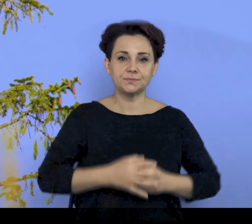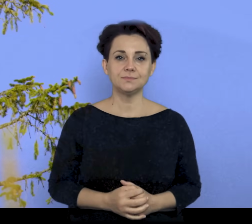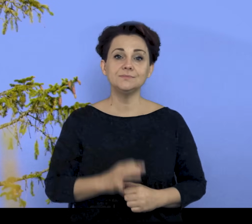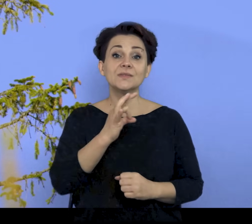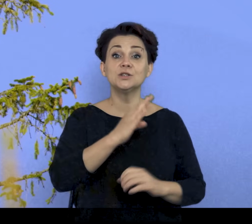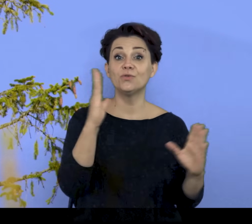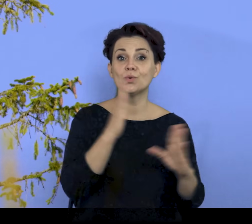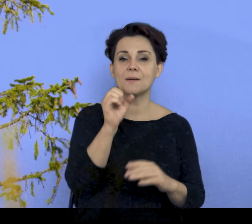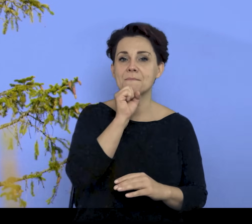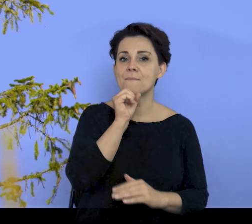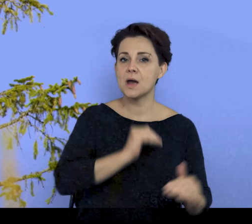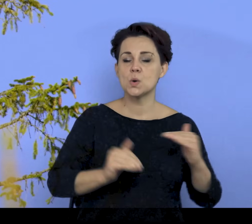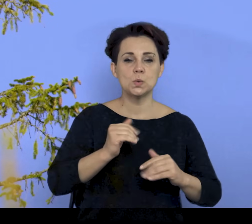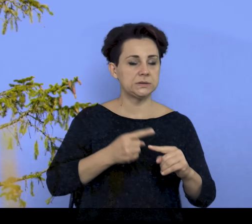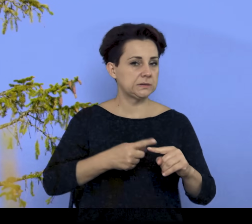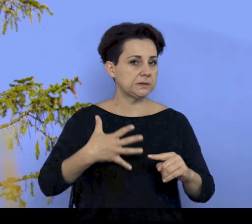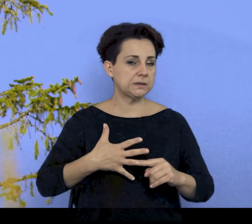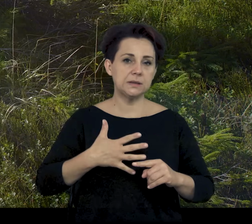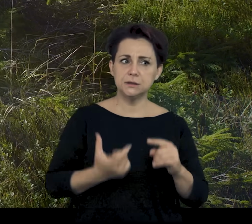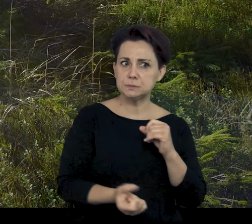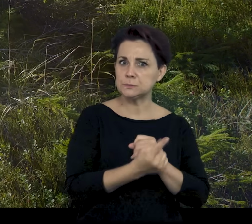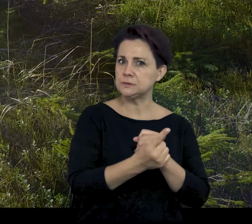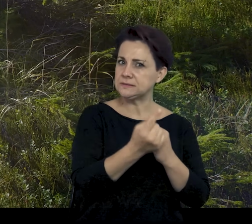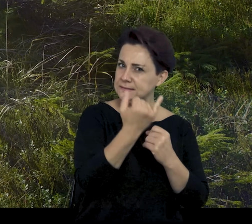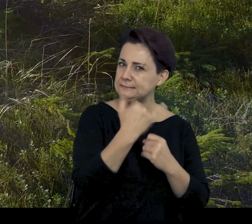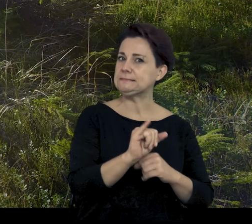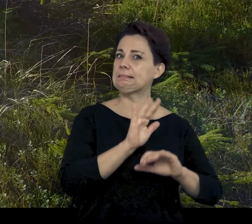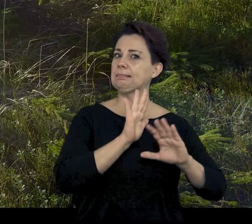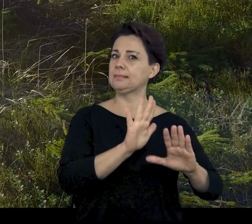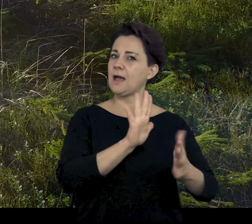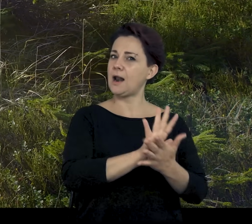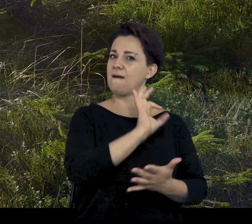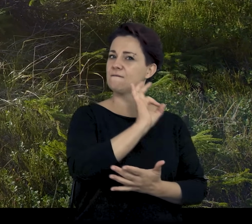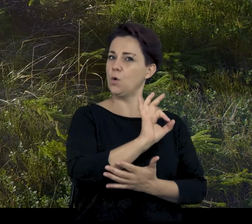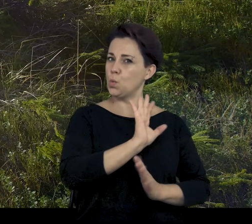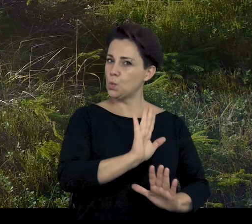Górski klimat Babiej Góry jest wymagający i specyficzny.